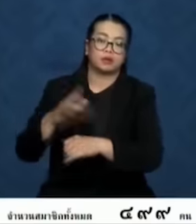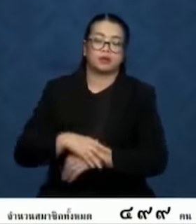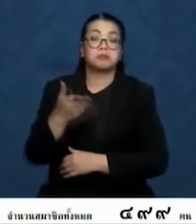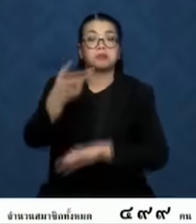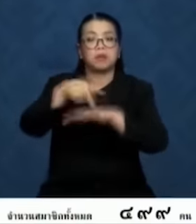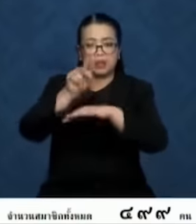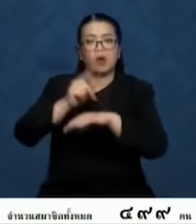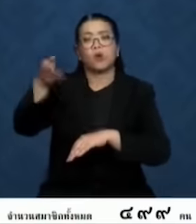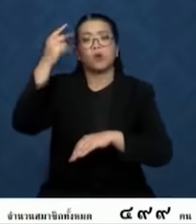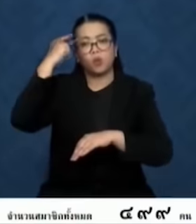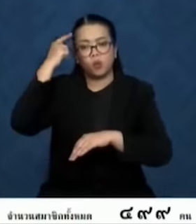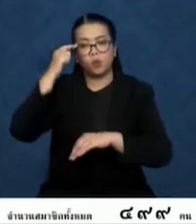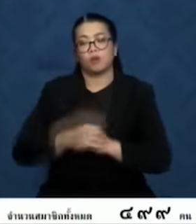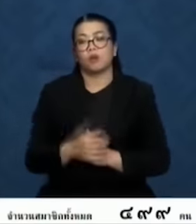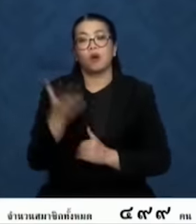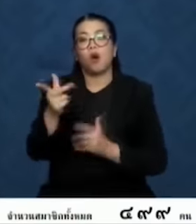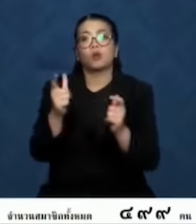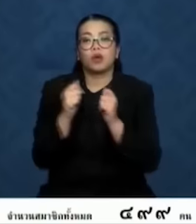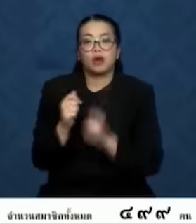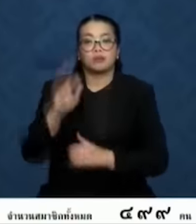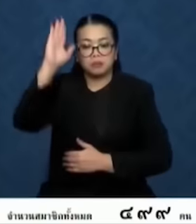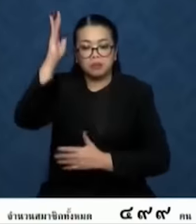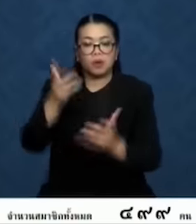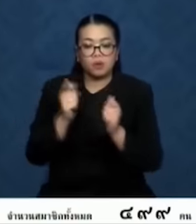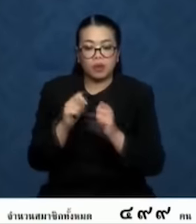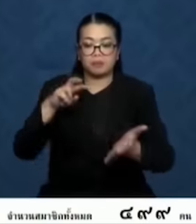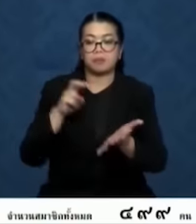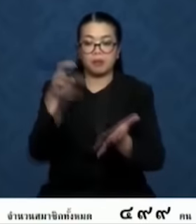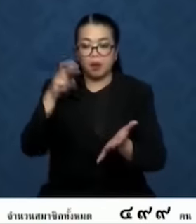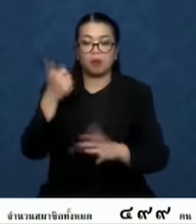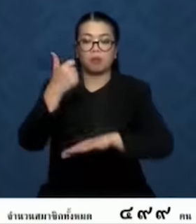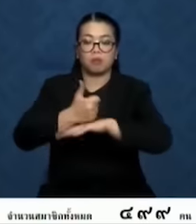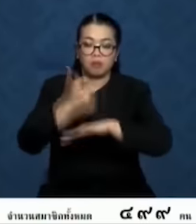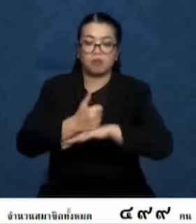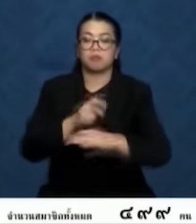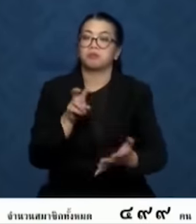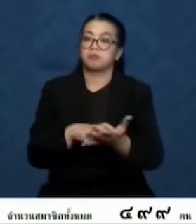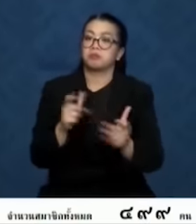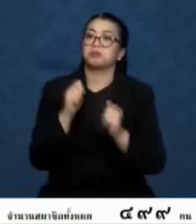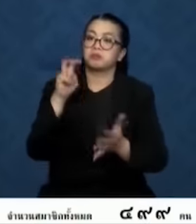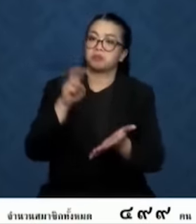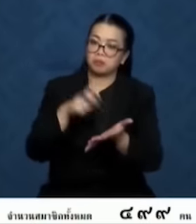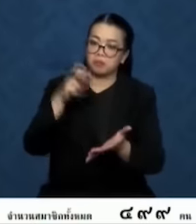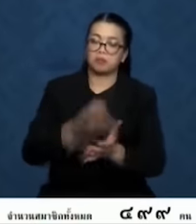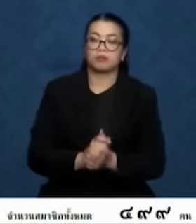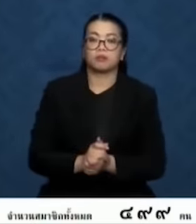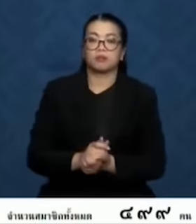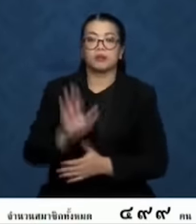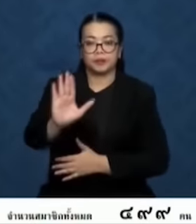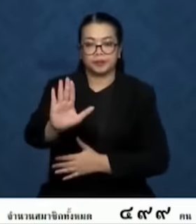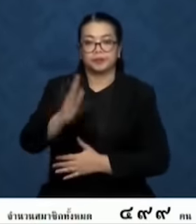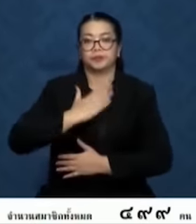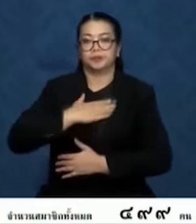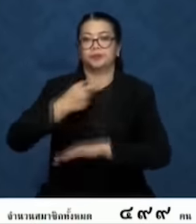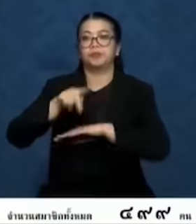ยที่ท่านขออนุญาตเนี่ยม ี ใบรับรองจากอธิบดี ครับ มีใบรับรอง ได ้รับการรับรองจากหน่วย